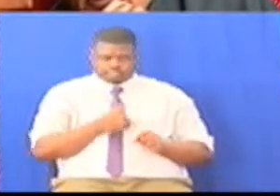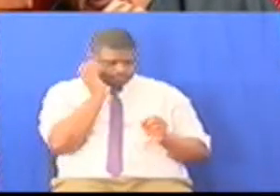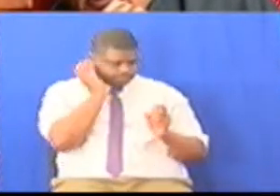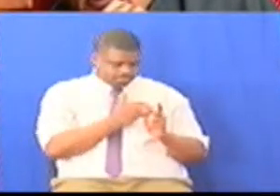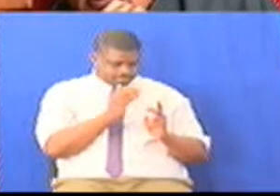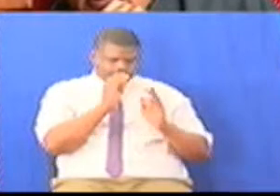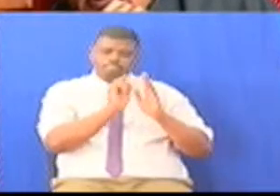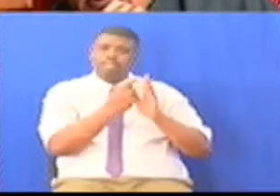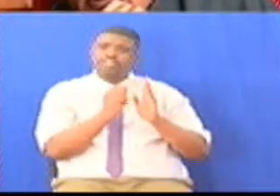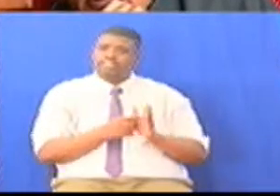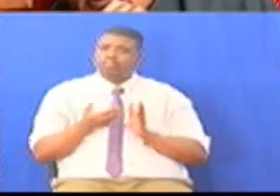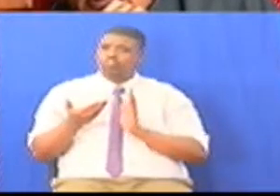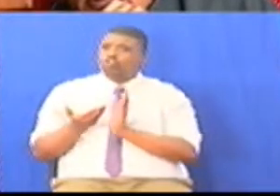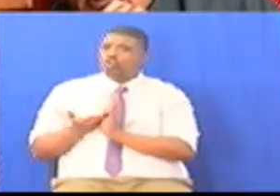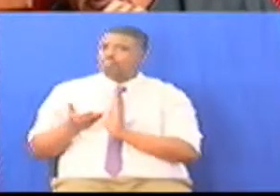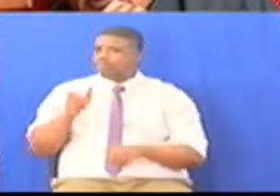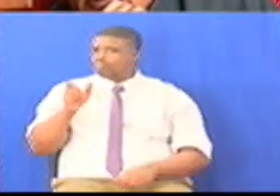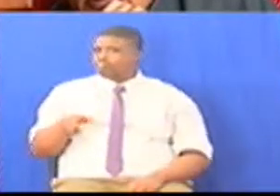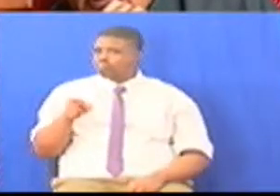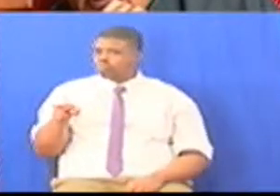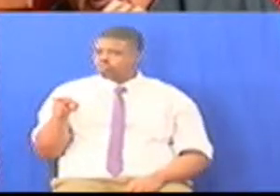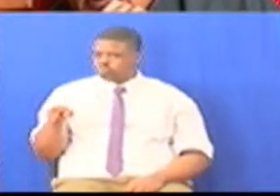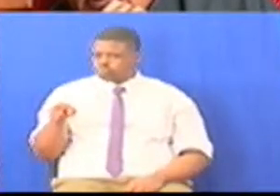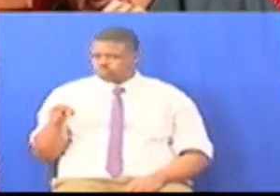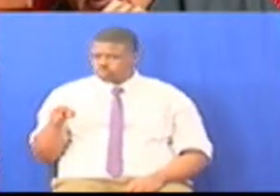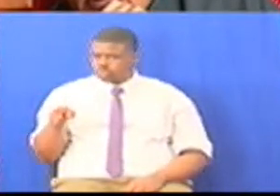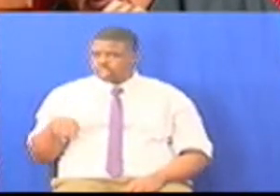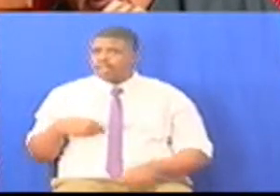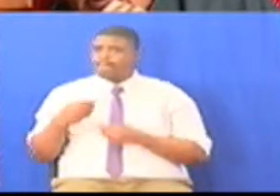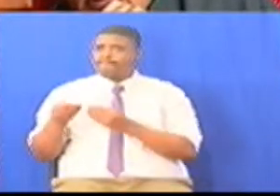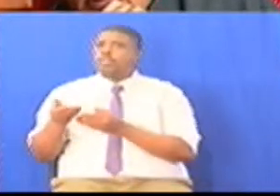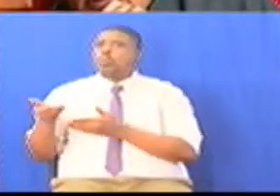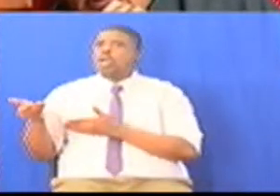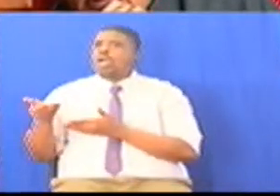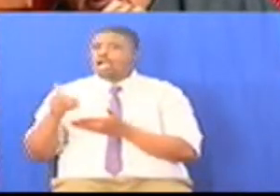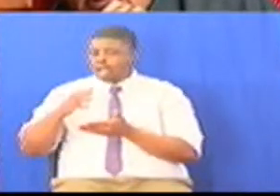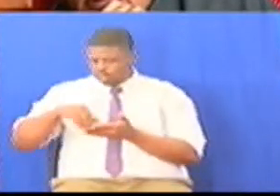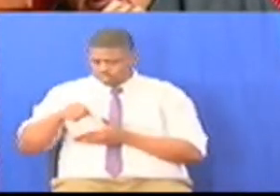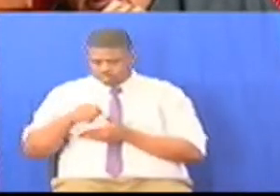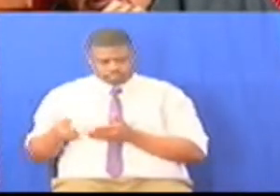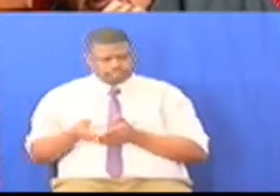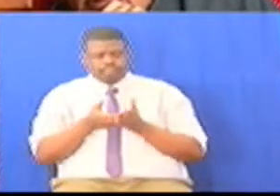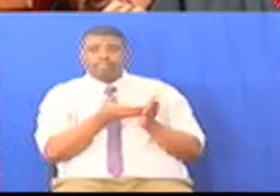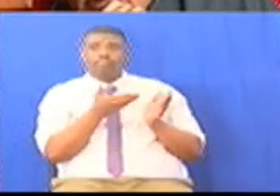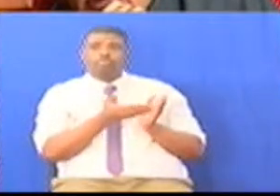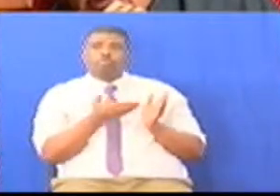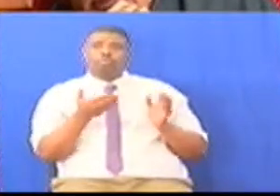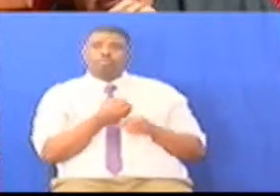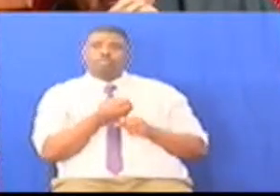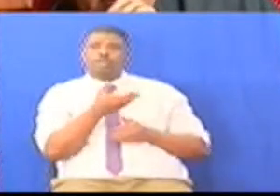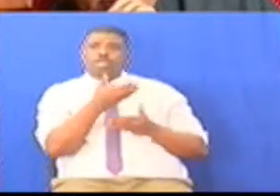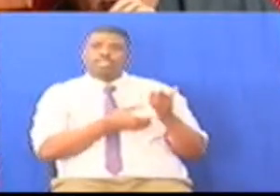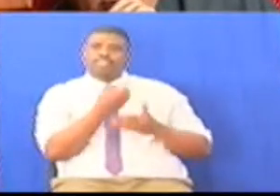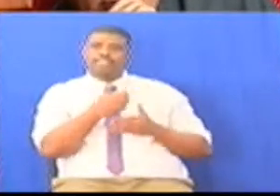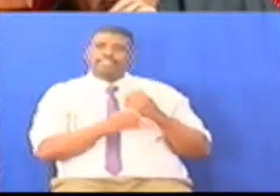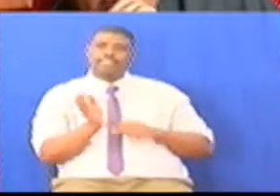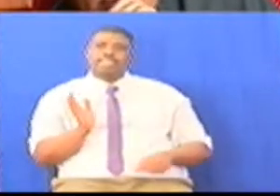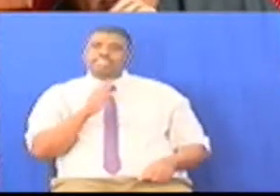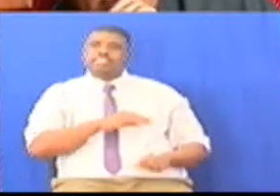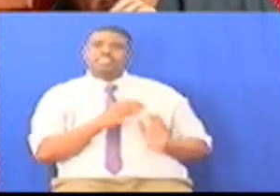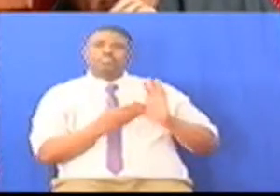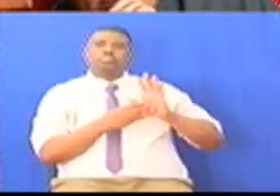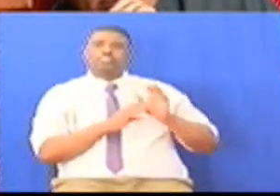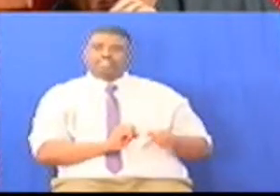kuweka masharti ya kumtaka mwombaji aliyekwisha kupewa ardhi kuwasilisha maombi ya kupatiwa hati miliki ndani ya siku 90